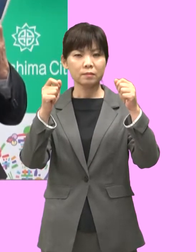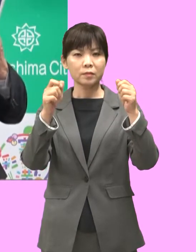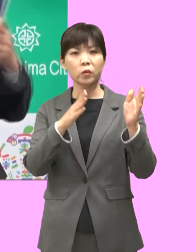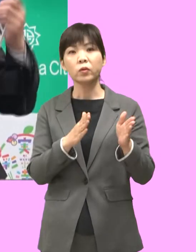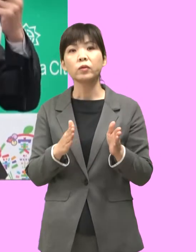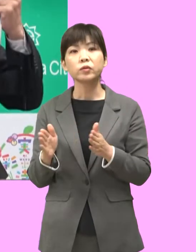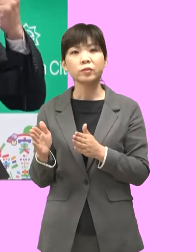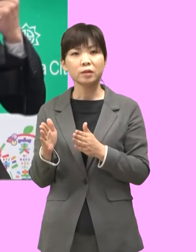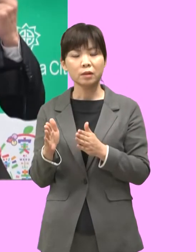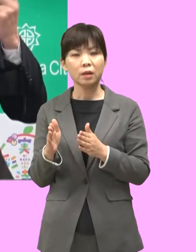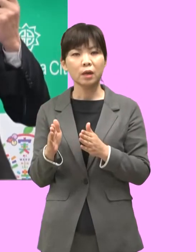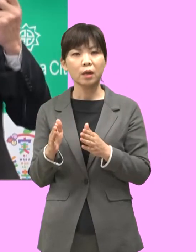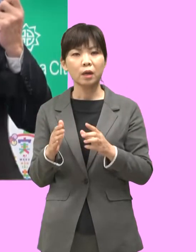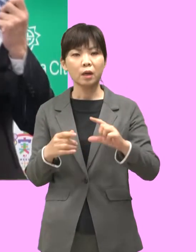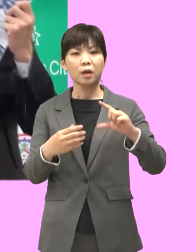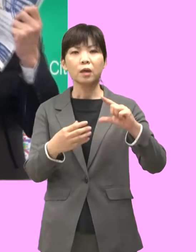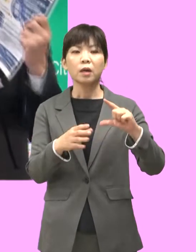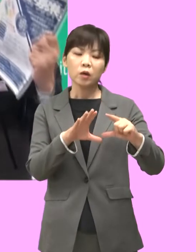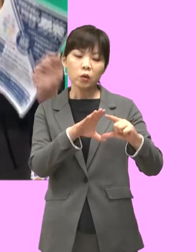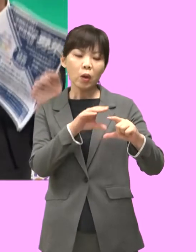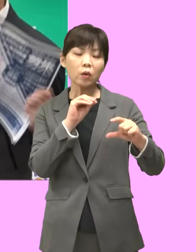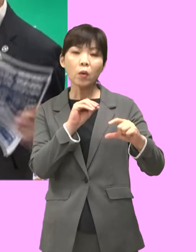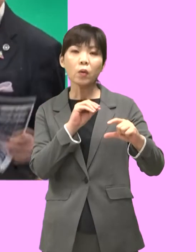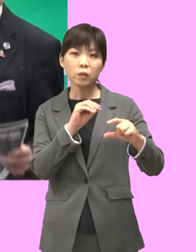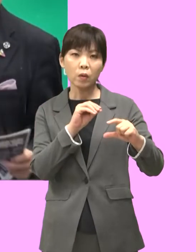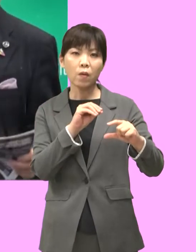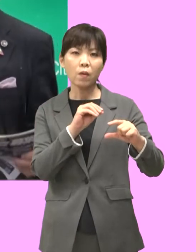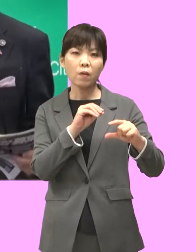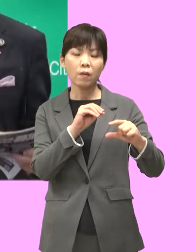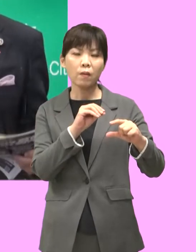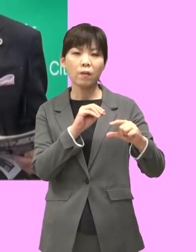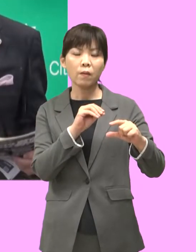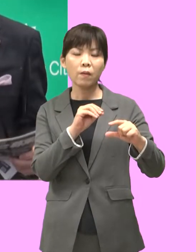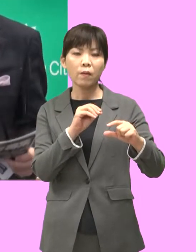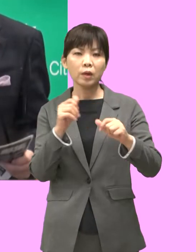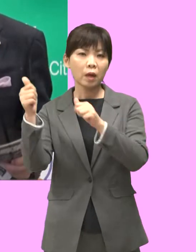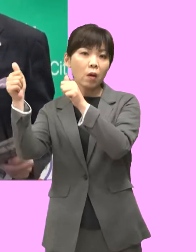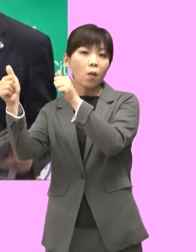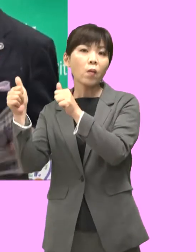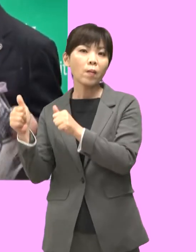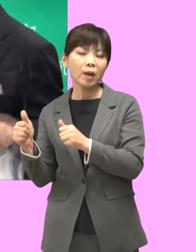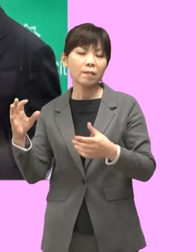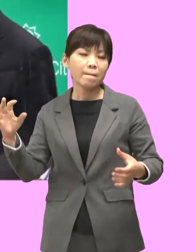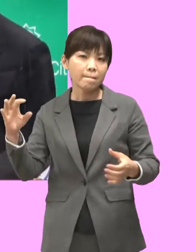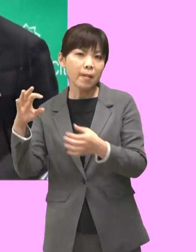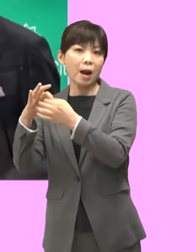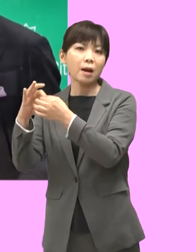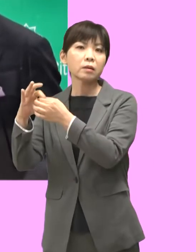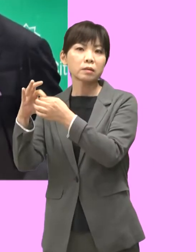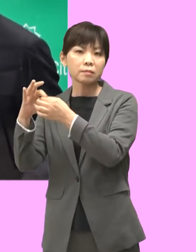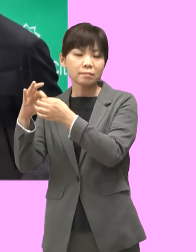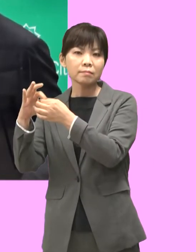の QR コードから入っていただければ、こちらのホームページに飛んで、で、この